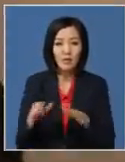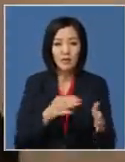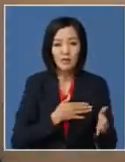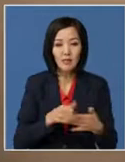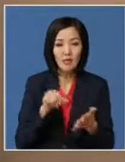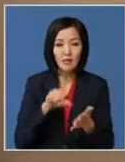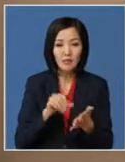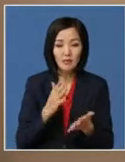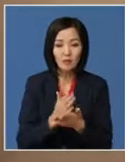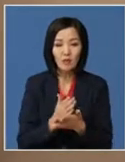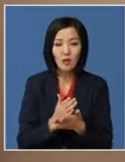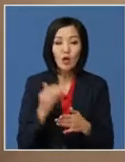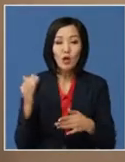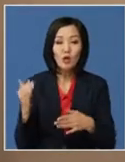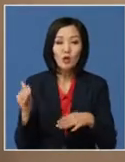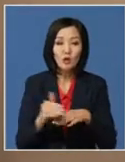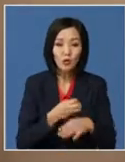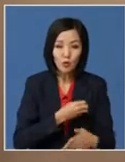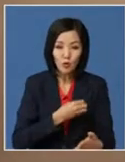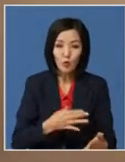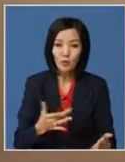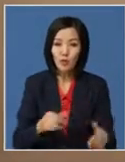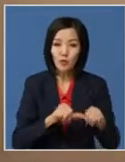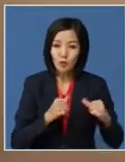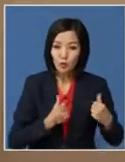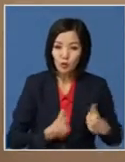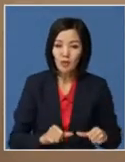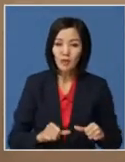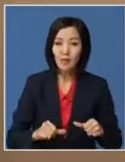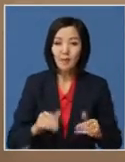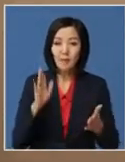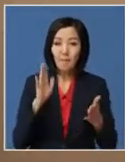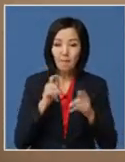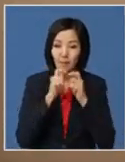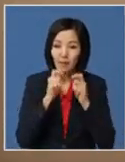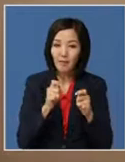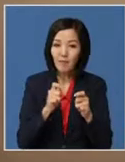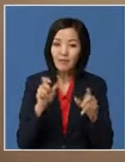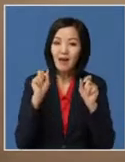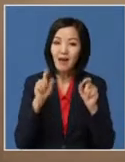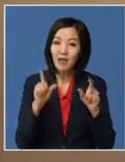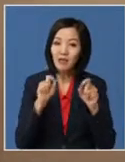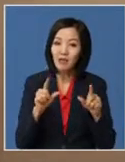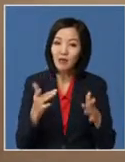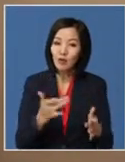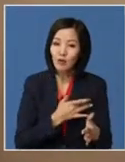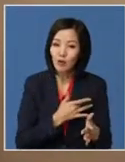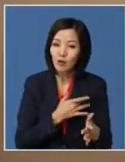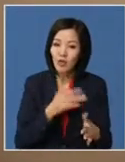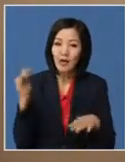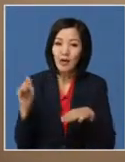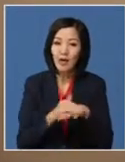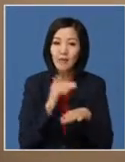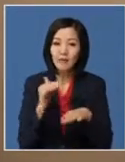Жүрек премиясы нағыз алтын жүректі сондай бір қайырымдылықпен айналысатын